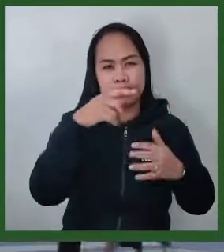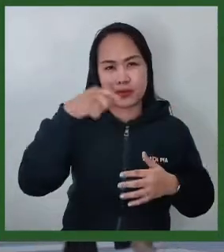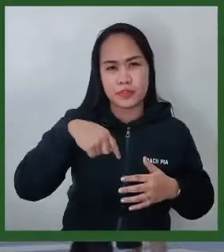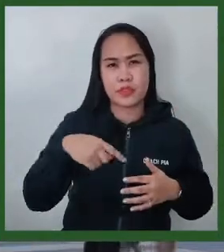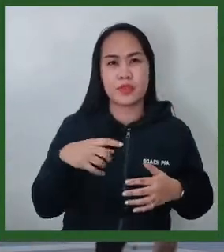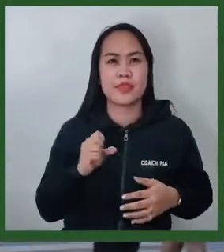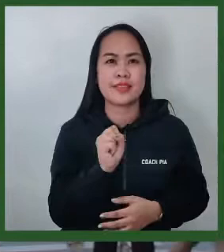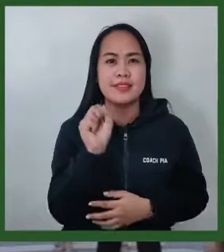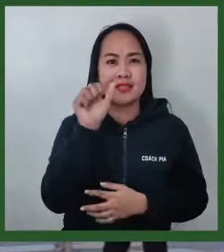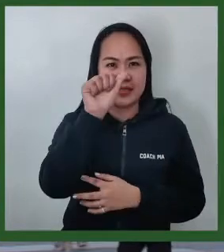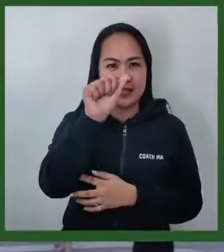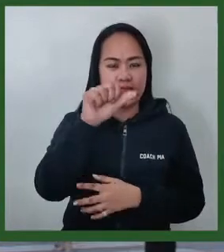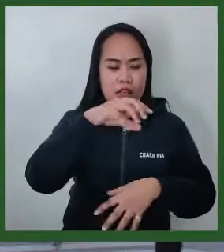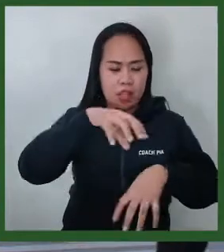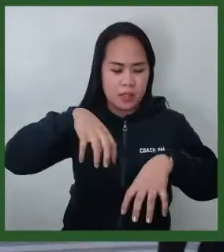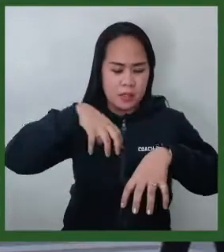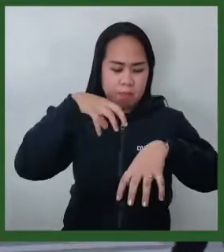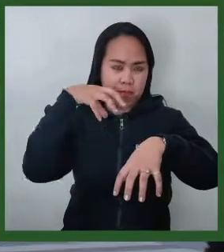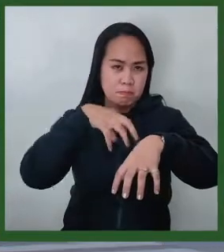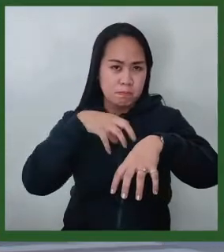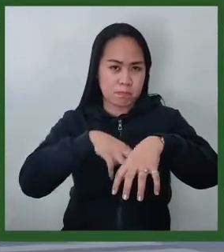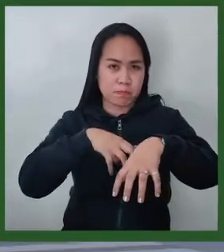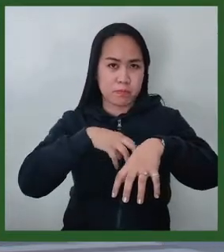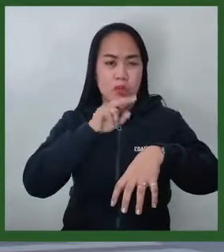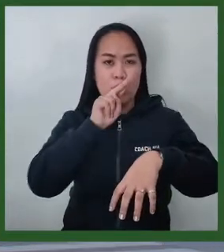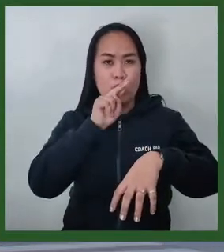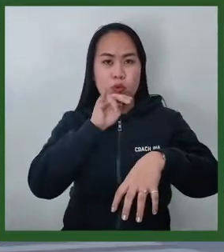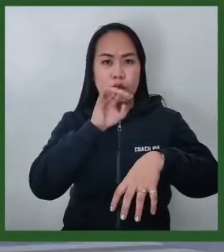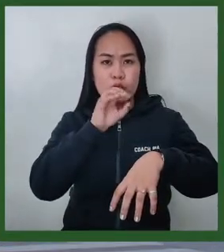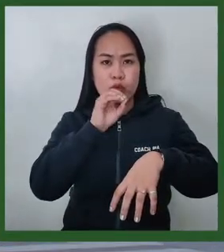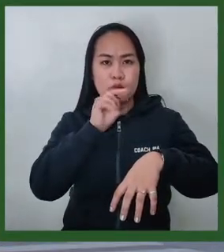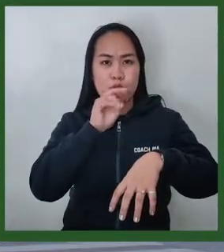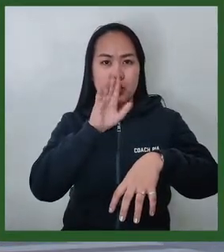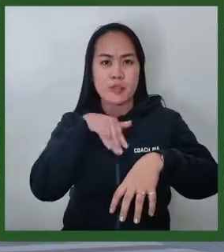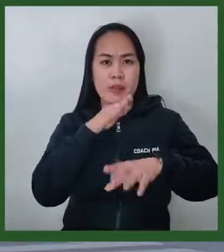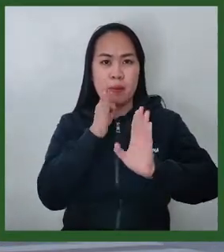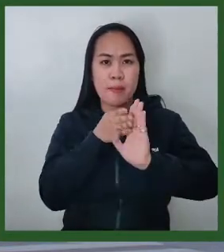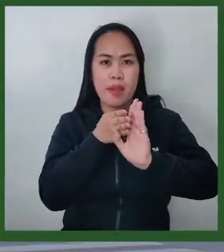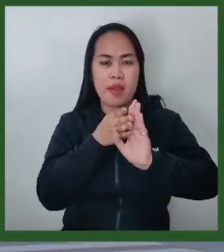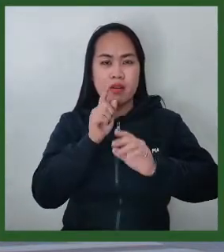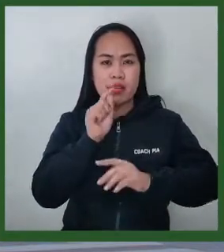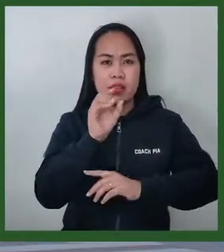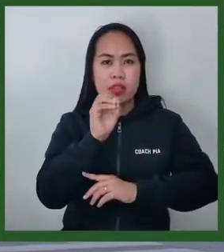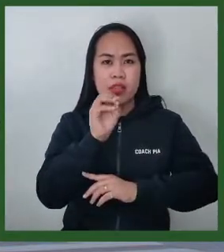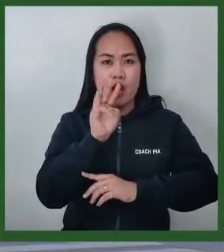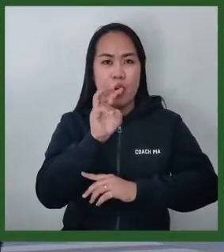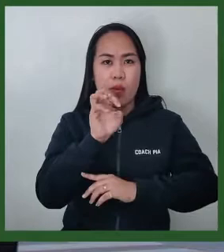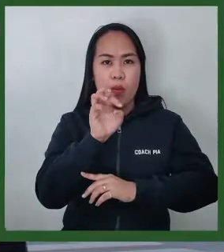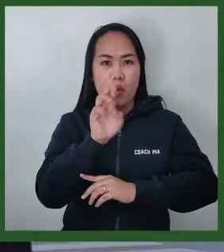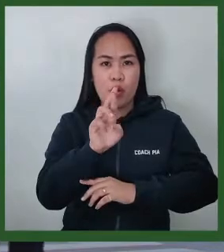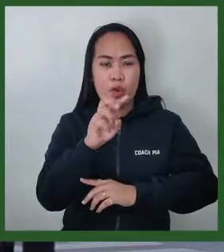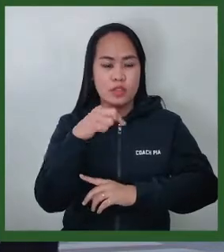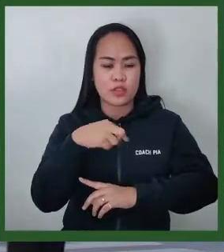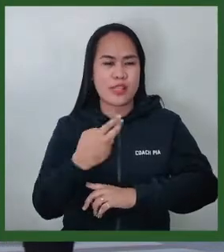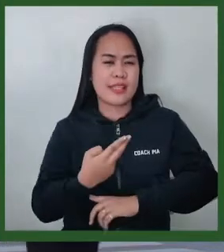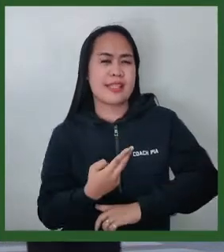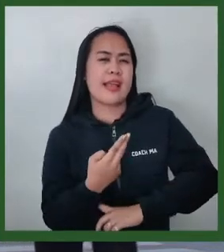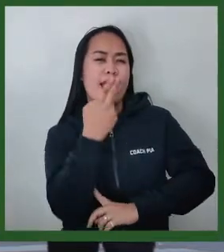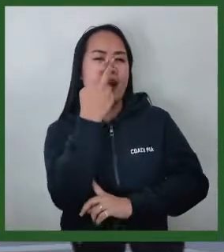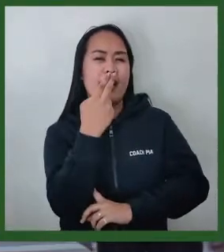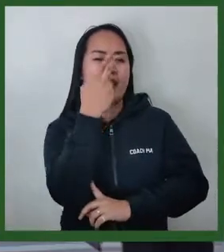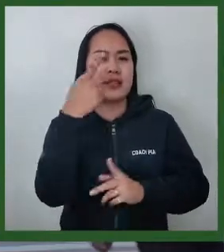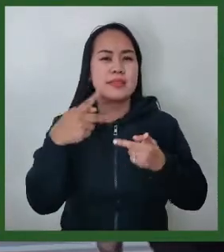no? Isa sa mga pinakamataas naman na building na matatagpuan dito po sa Barangay San Antonio, Pasig City.